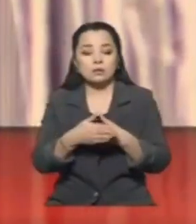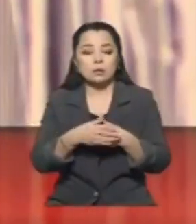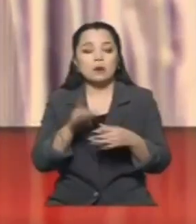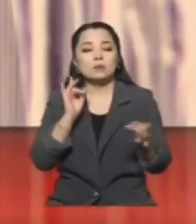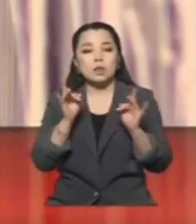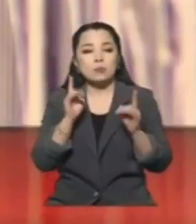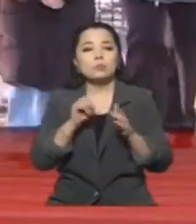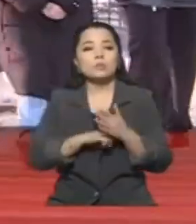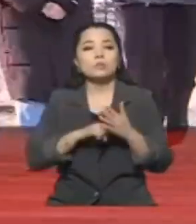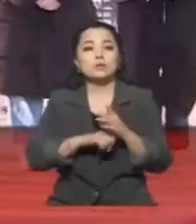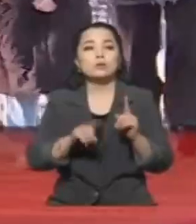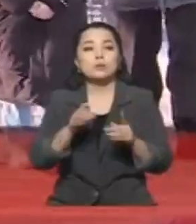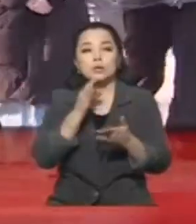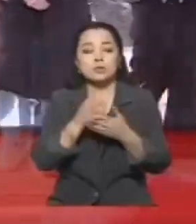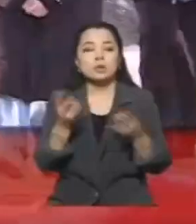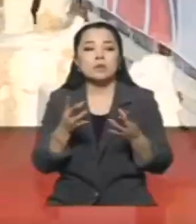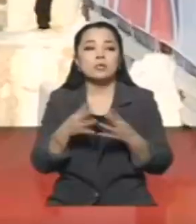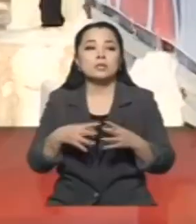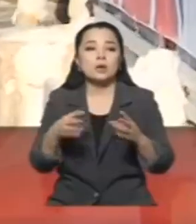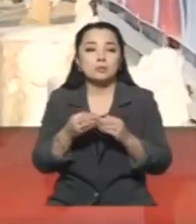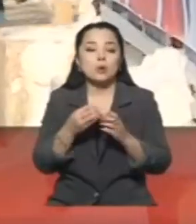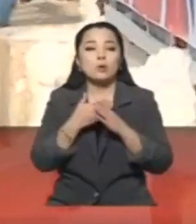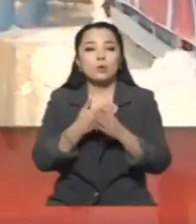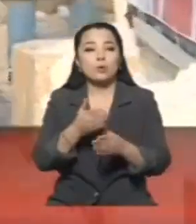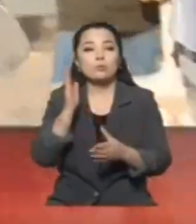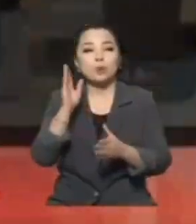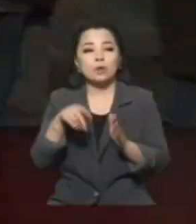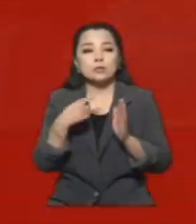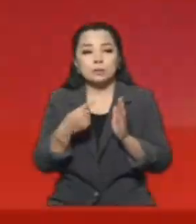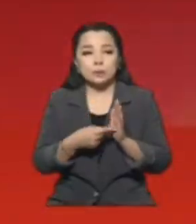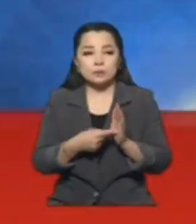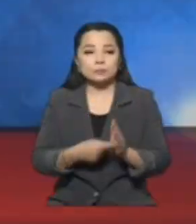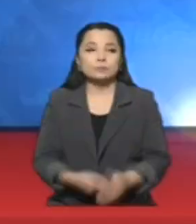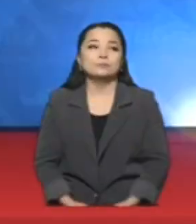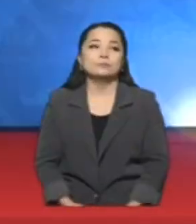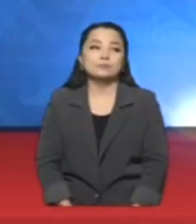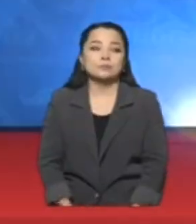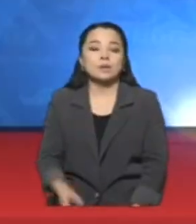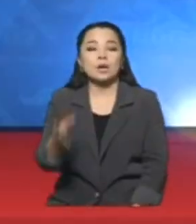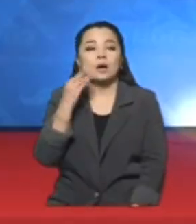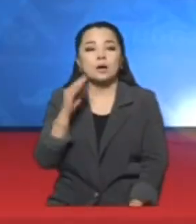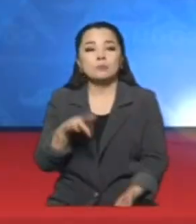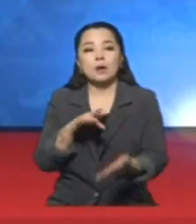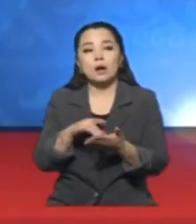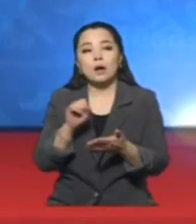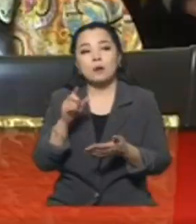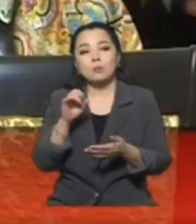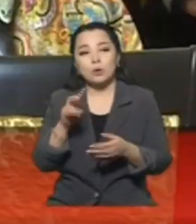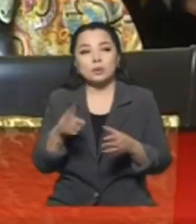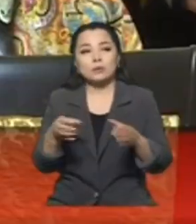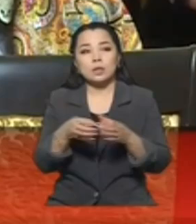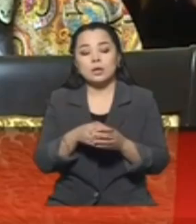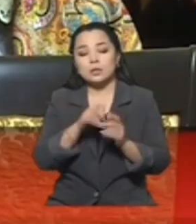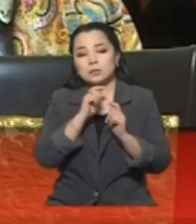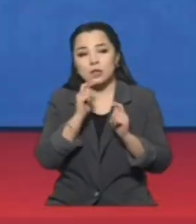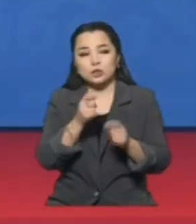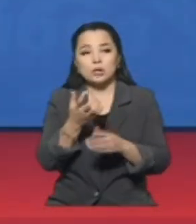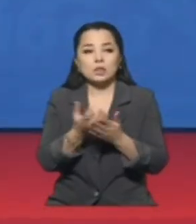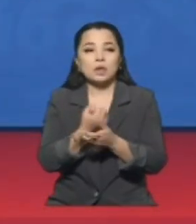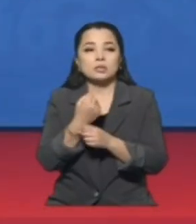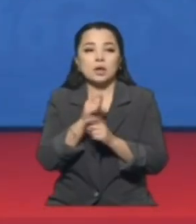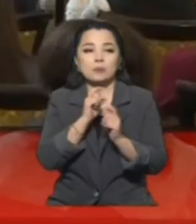қағуға не себеп? Мұқтаж отбасыларға қолдау бола ма? Алматыда Айбоз ұлттық әдеби сыйлығының